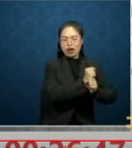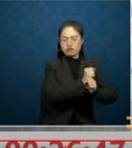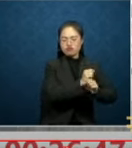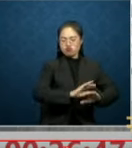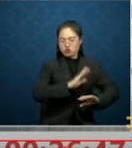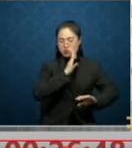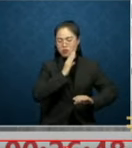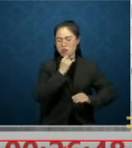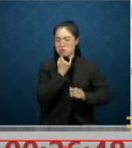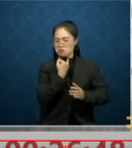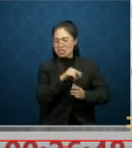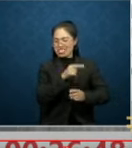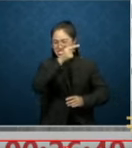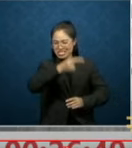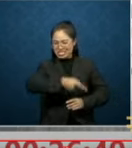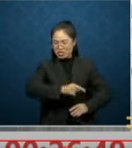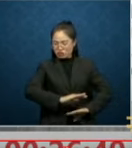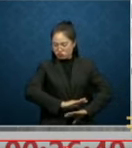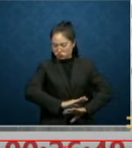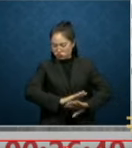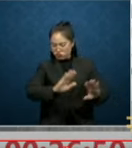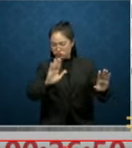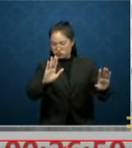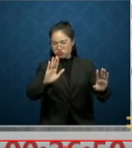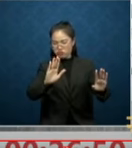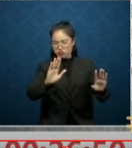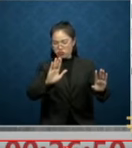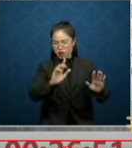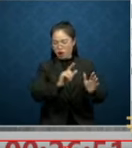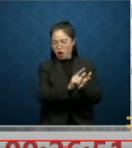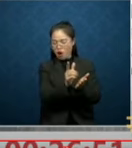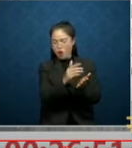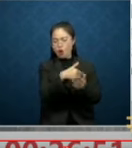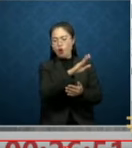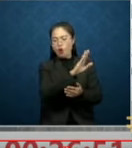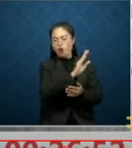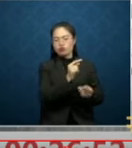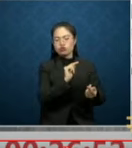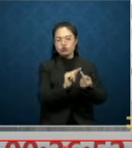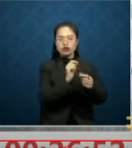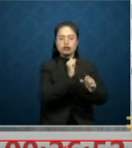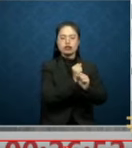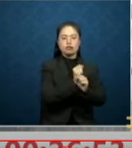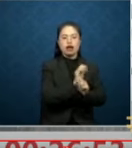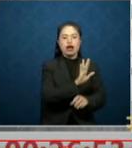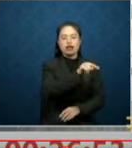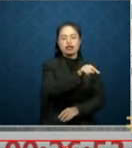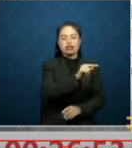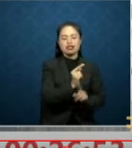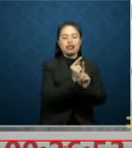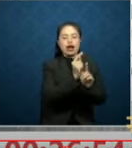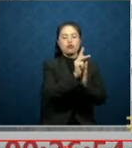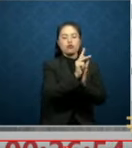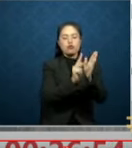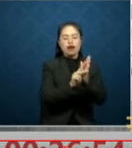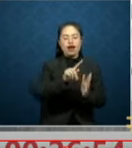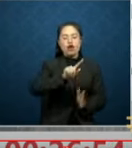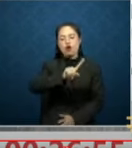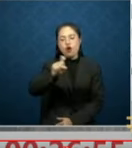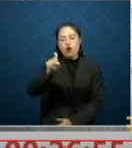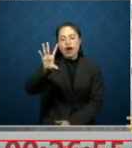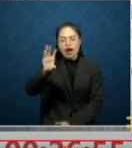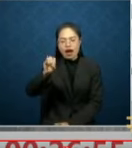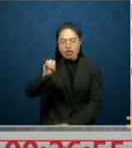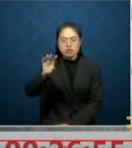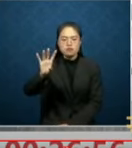และมีสิทธิ์ที่จะมีความผิดฐานปฏิบัติหน้าที่หรือว่าเว้นการปฏิบัติหน้าที่ตามมาตรา157ของรั